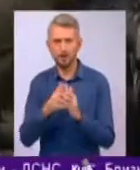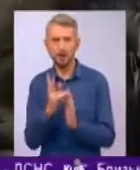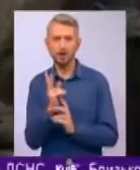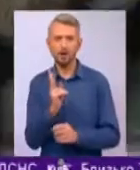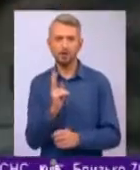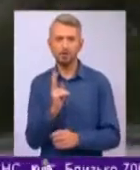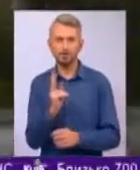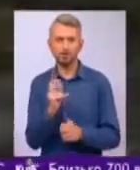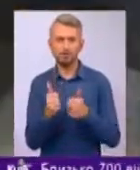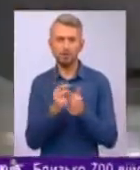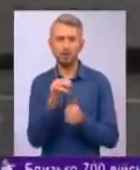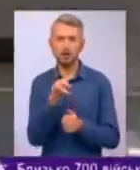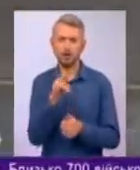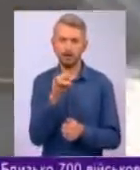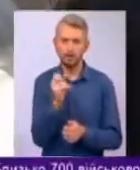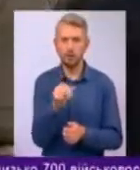та Павлівка.